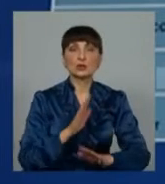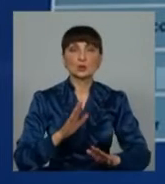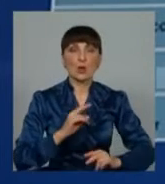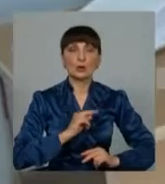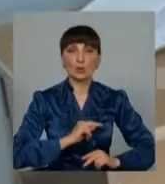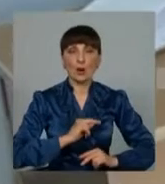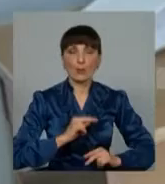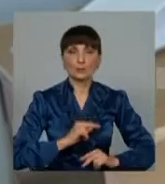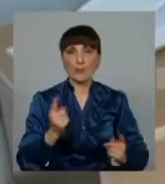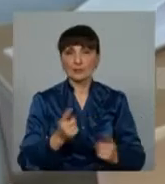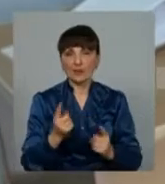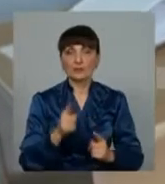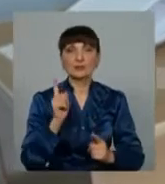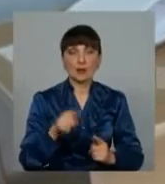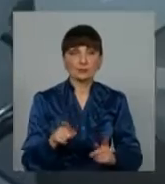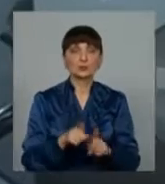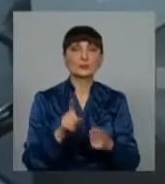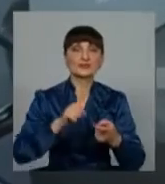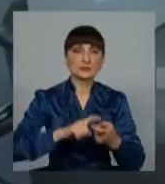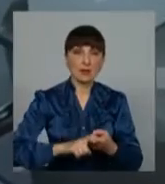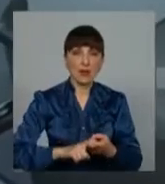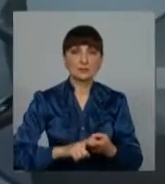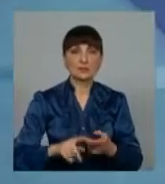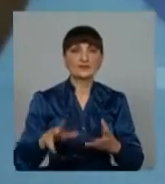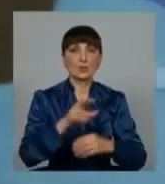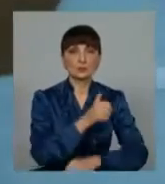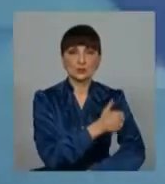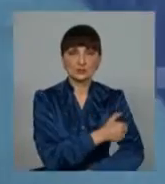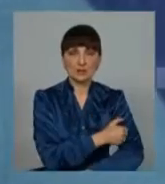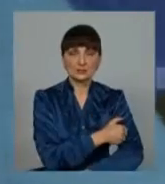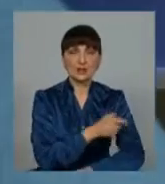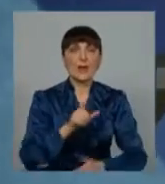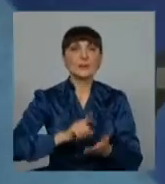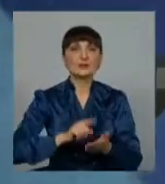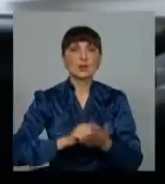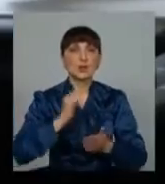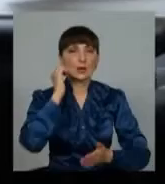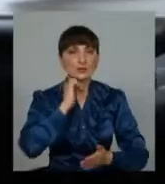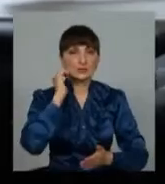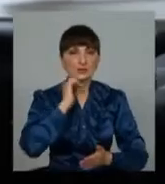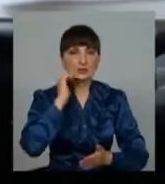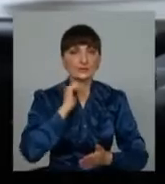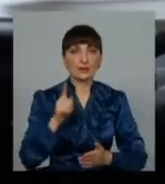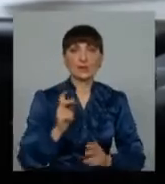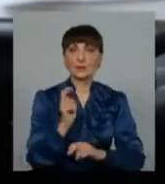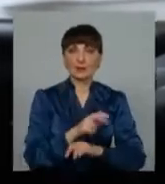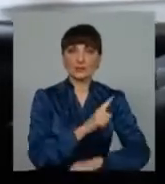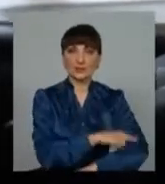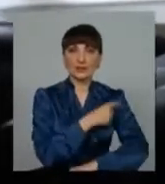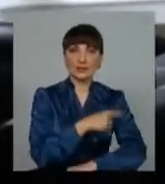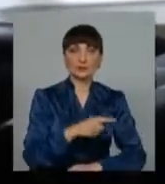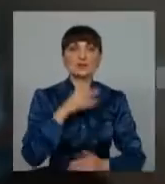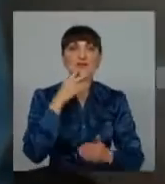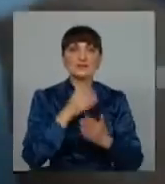услуг, рядовые жители тоже активно присоединяются ко всеобщей иммунизации. Одна из них – пенсионерка Райхат Кусаинова. Женщина пришла в поликлинику